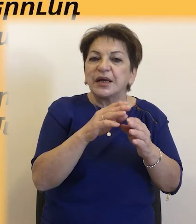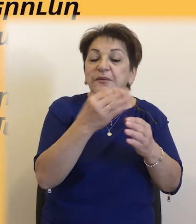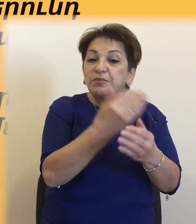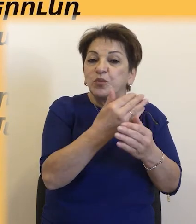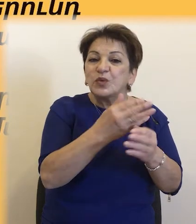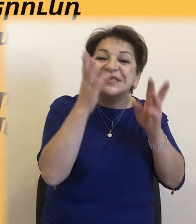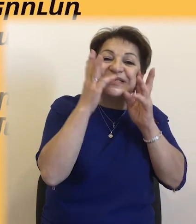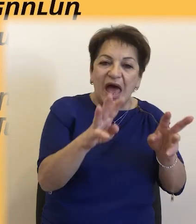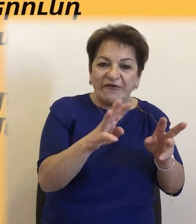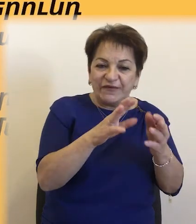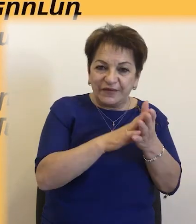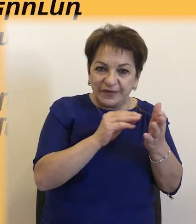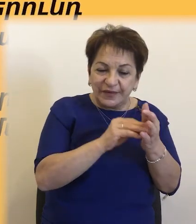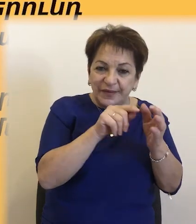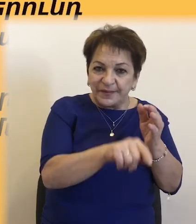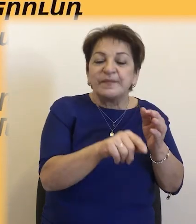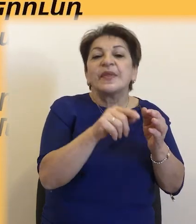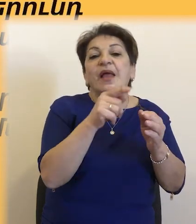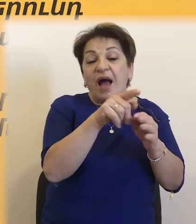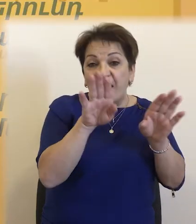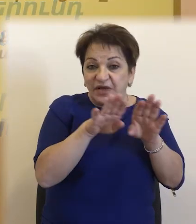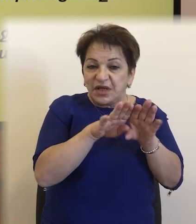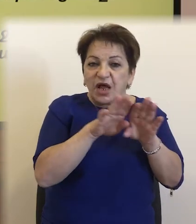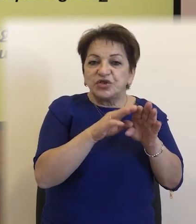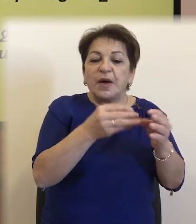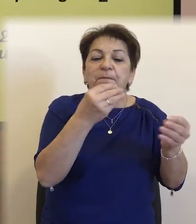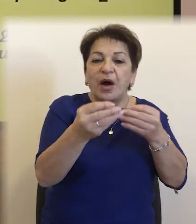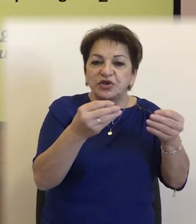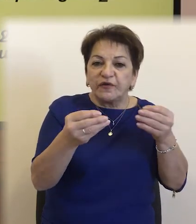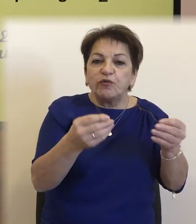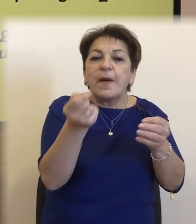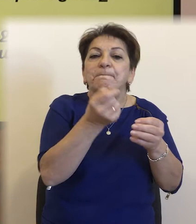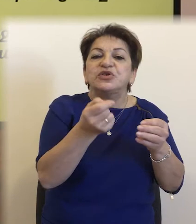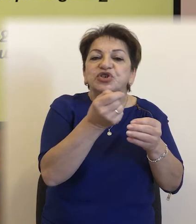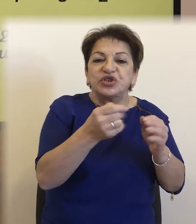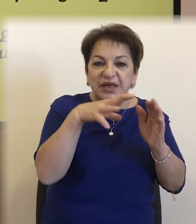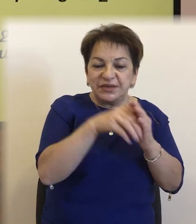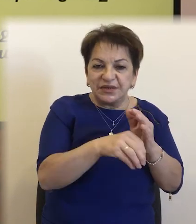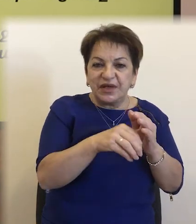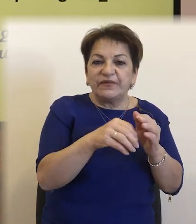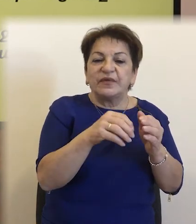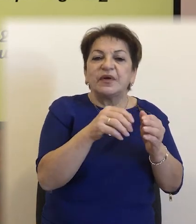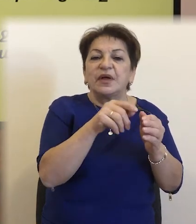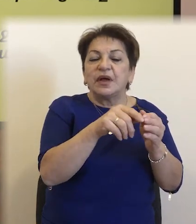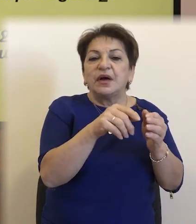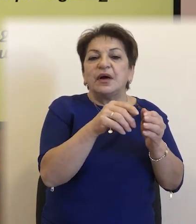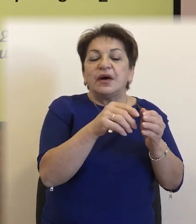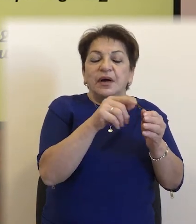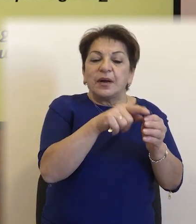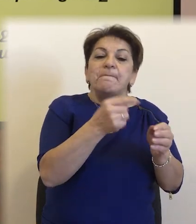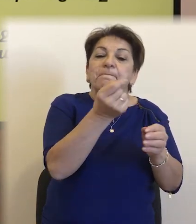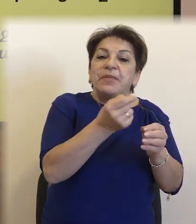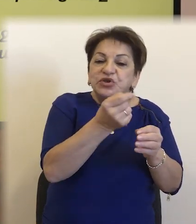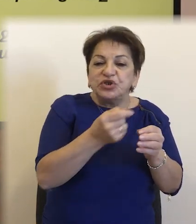որի արդյունքում գենետիկական տեղեկատվությունը հավասարաչաբ բաշխվում է բջիջների միջև։ Միտոզ նապահովում է